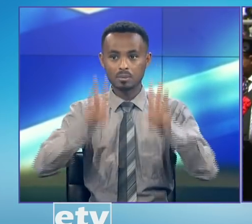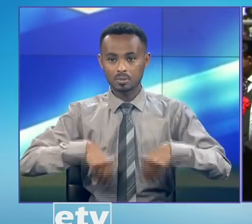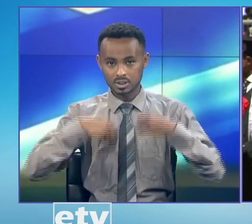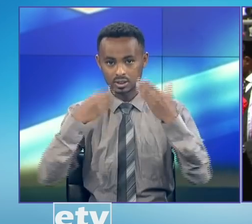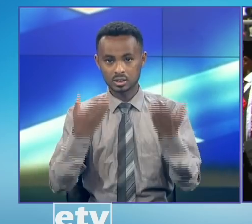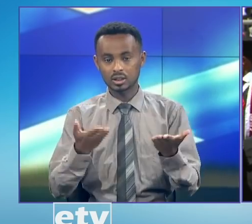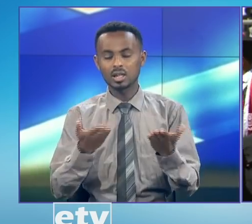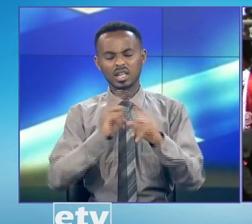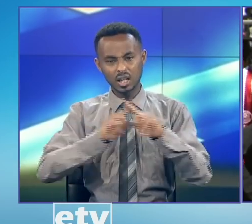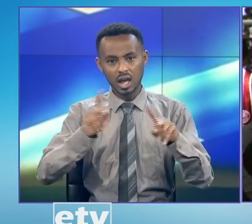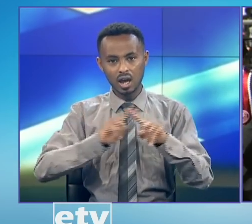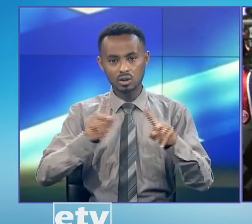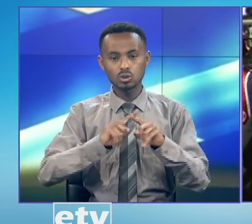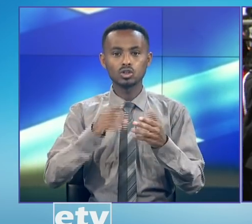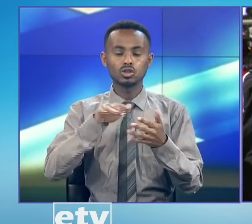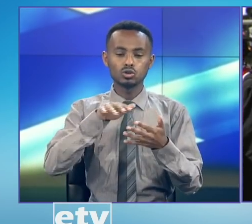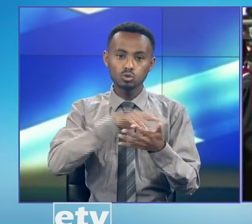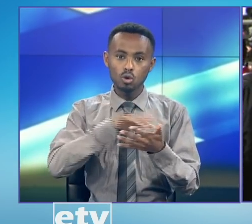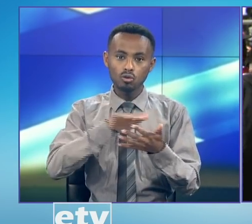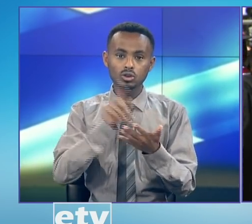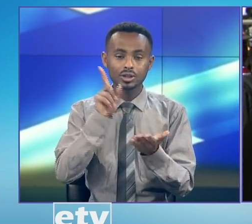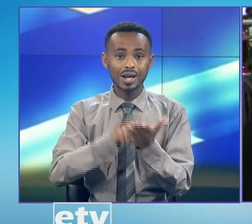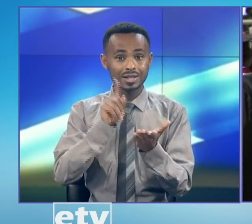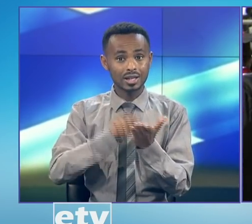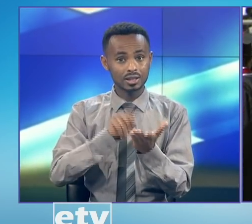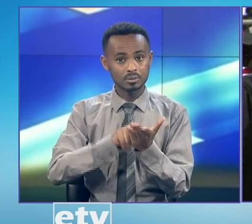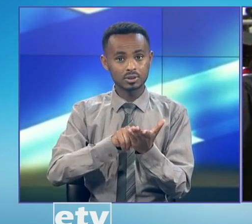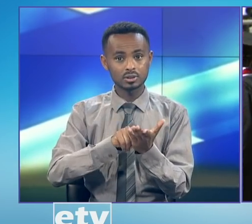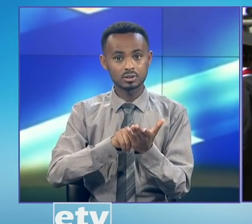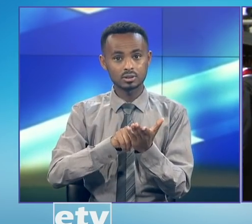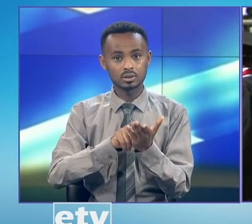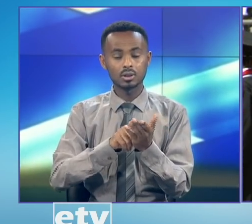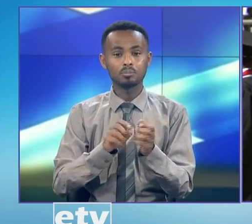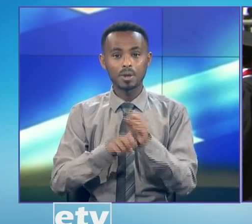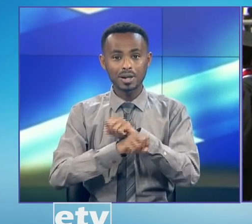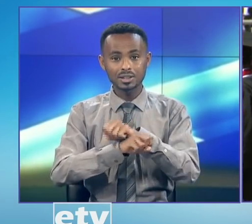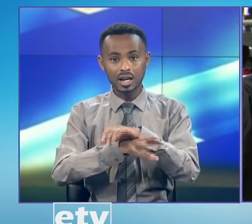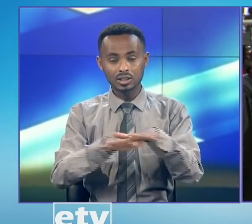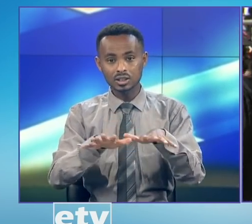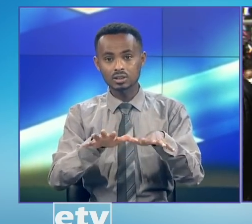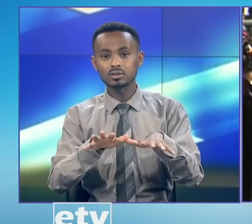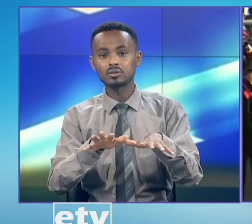በመስጠት የተለያዩ ጽሁፎችን እያሳተምን በማሰራጨት